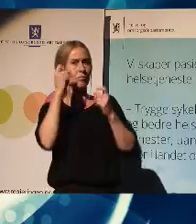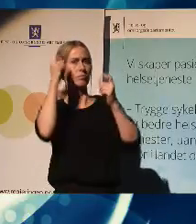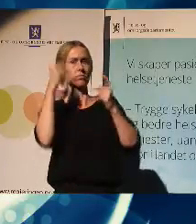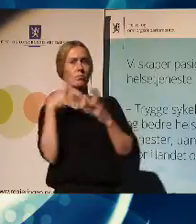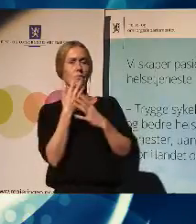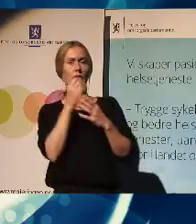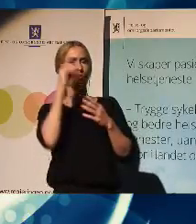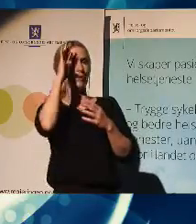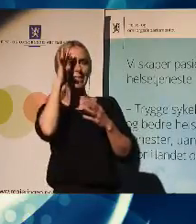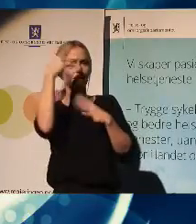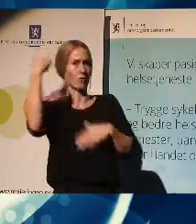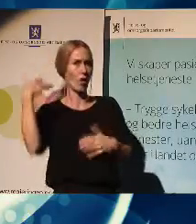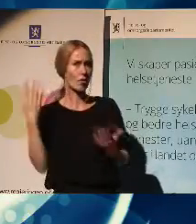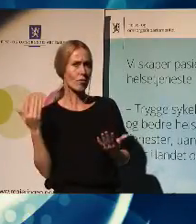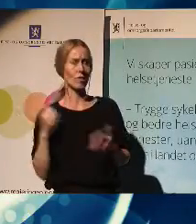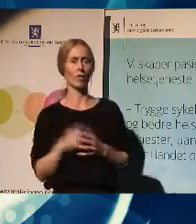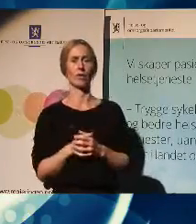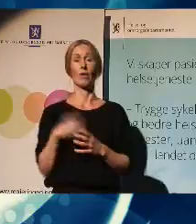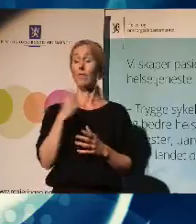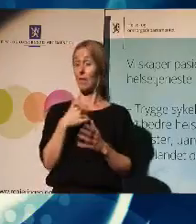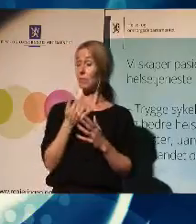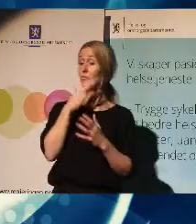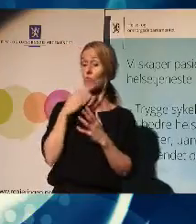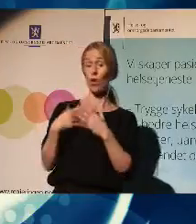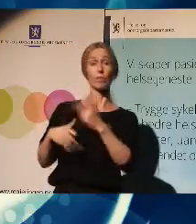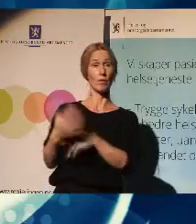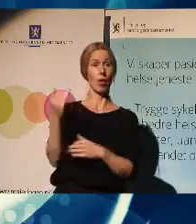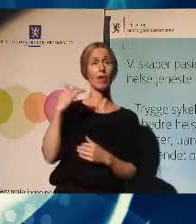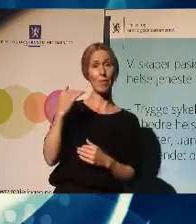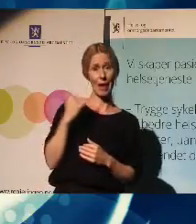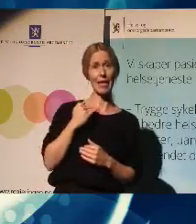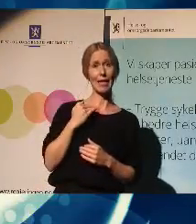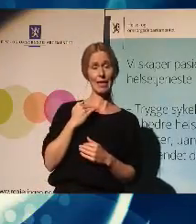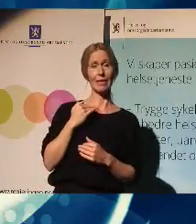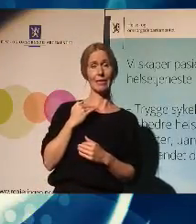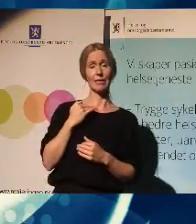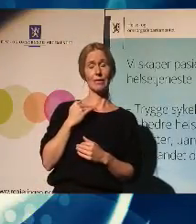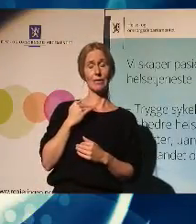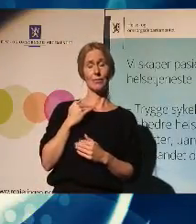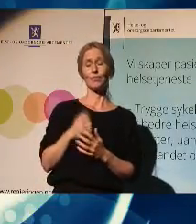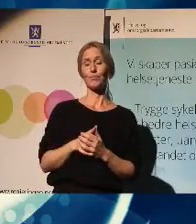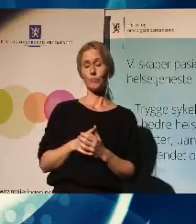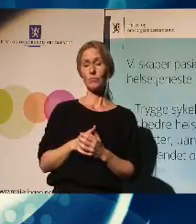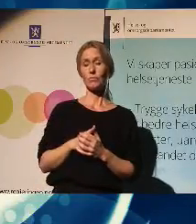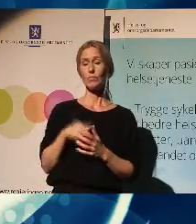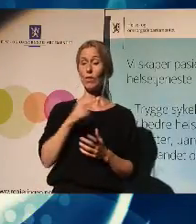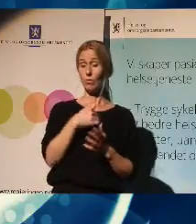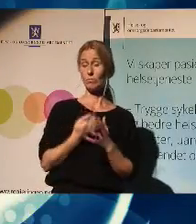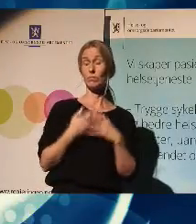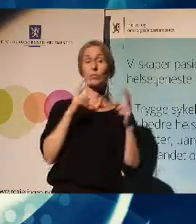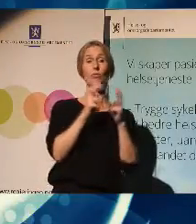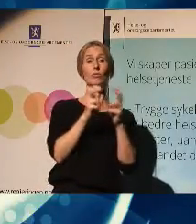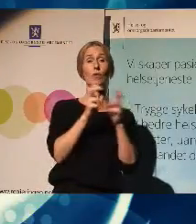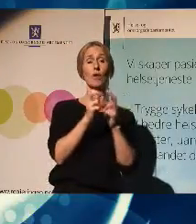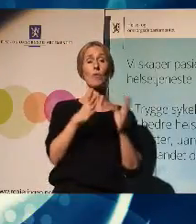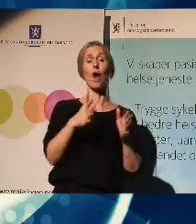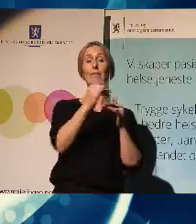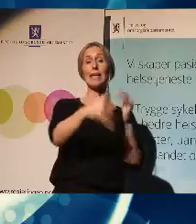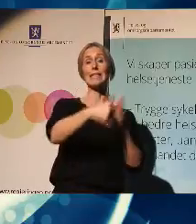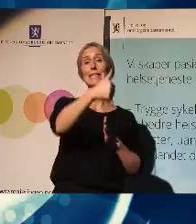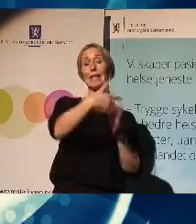tidligere. Vi var jo veldig fornøyde med tilbakemeldingene vi hadde fått så langt, og tok kontakt med avdelingsleder